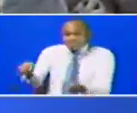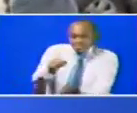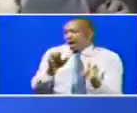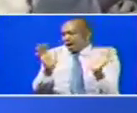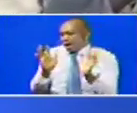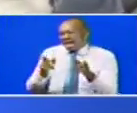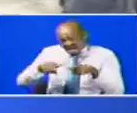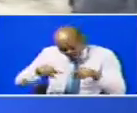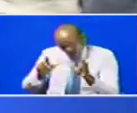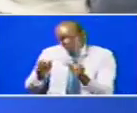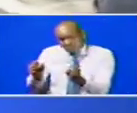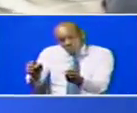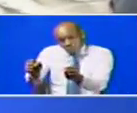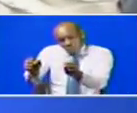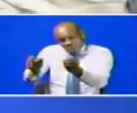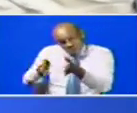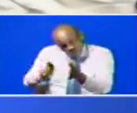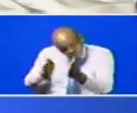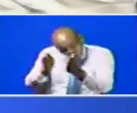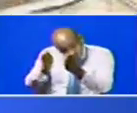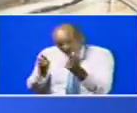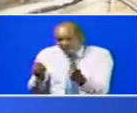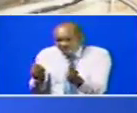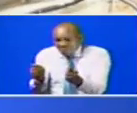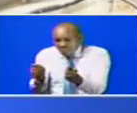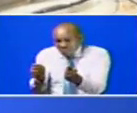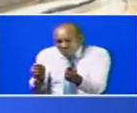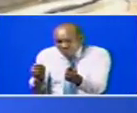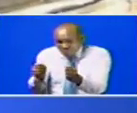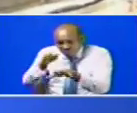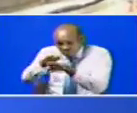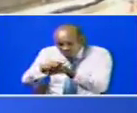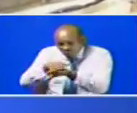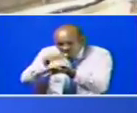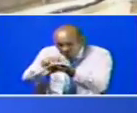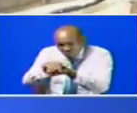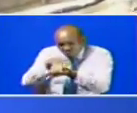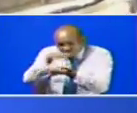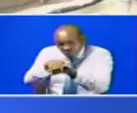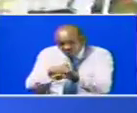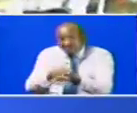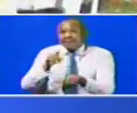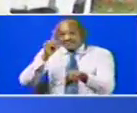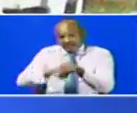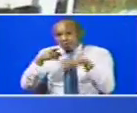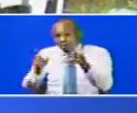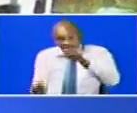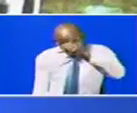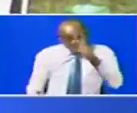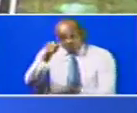inaangalia wakati ulikuwa unaendesha gari, jaribu kuidhibiti, kuipunguza mwendo ikiwa papo hapo. Kwa sababu wakati umejaribu